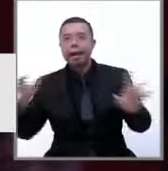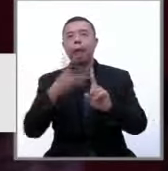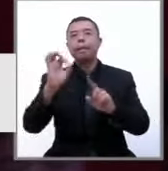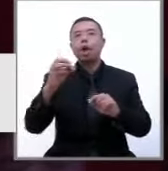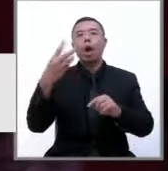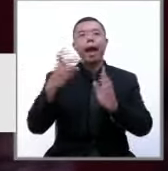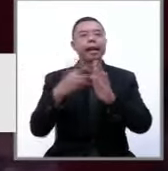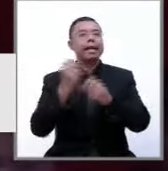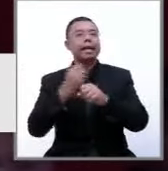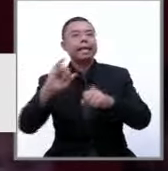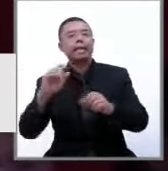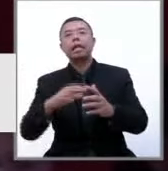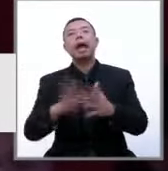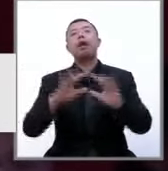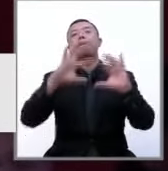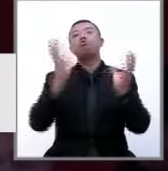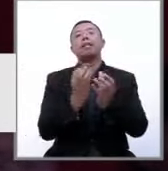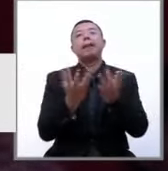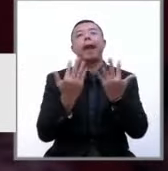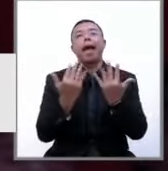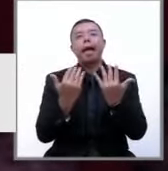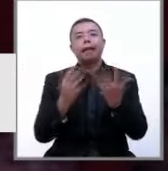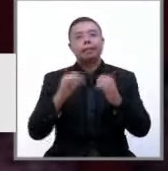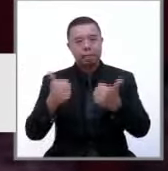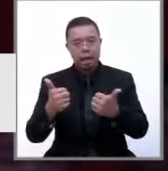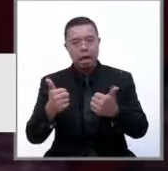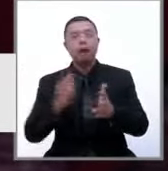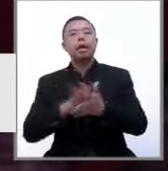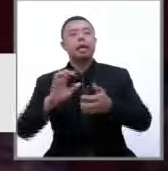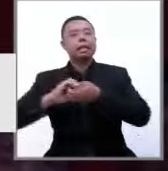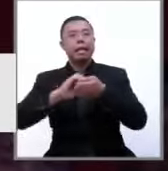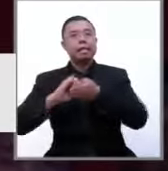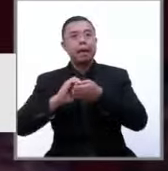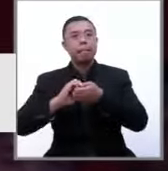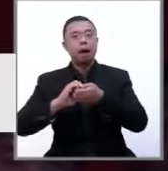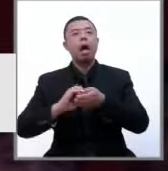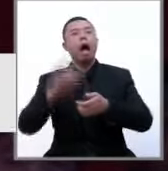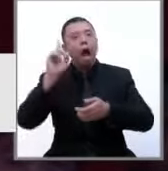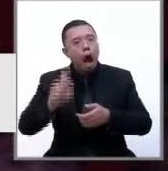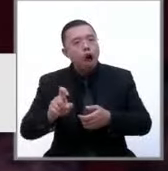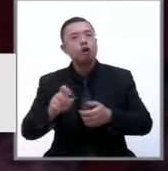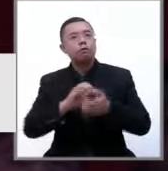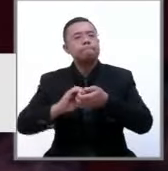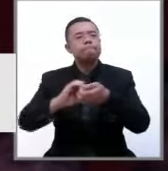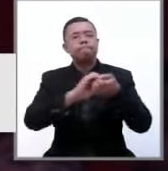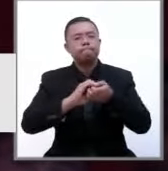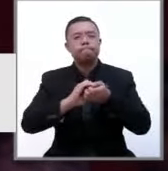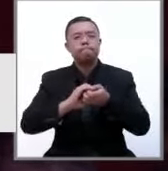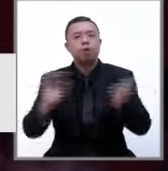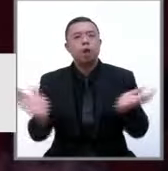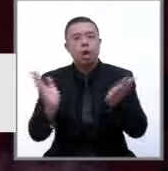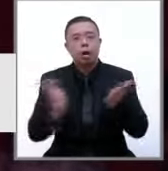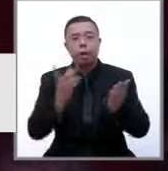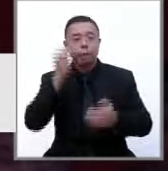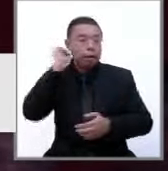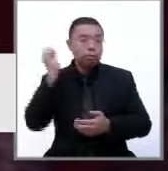dan juga Pan Oleh karena itu kerja sama penta Helix wajib untuk didorong Bapak Ibu